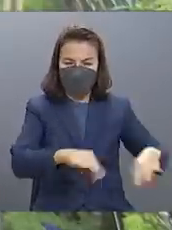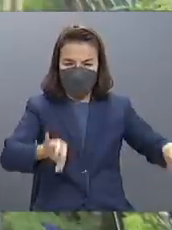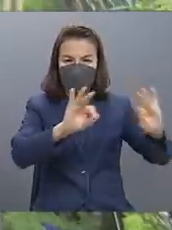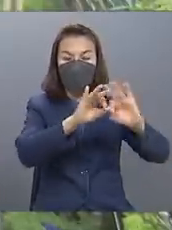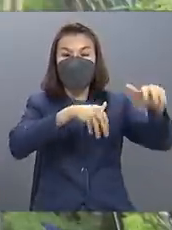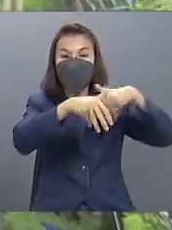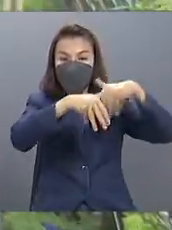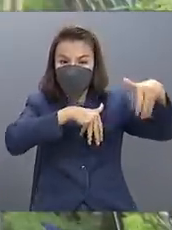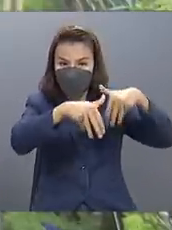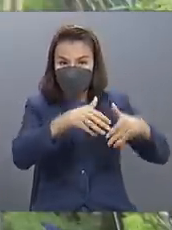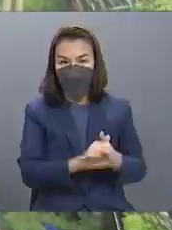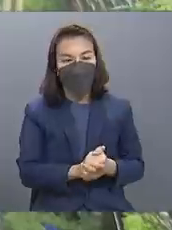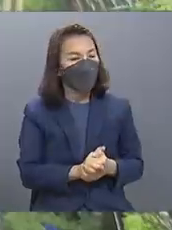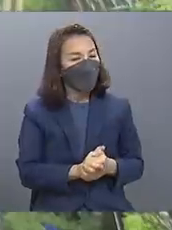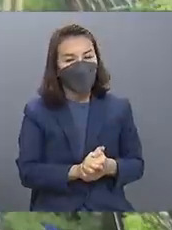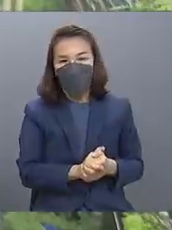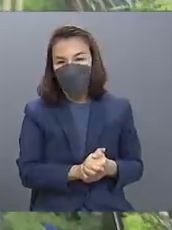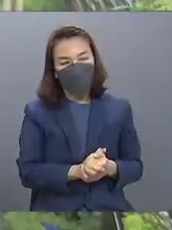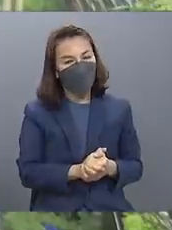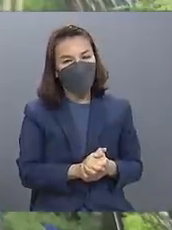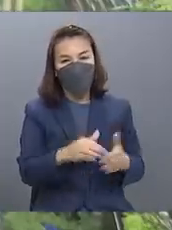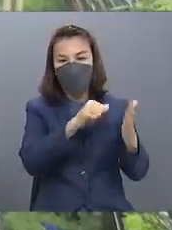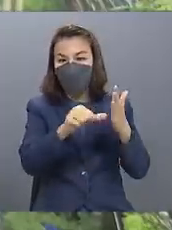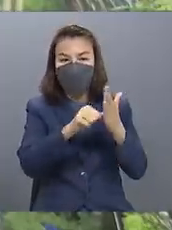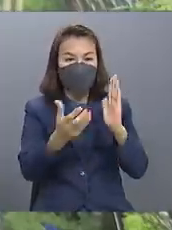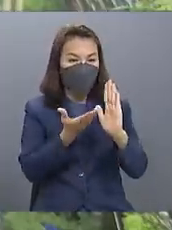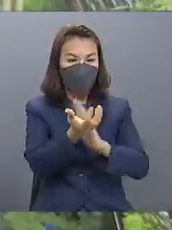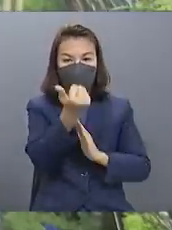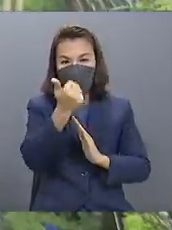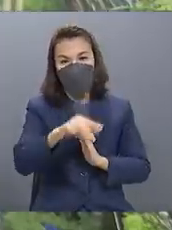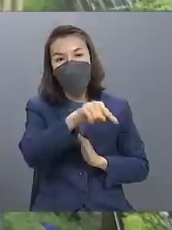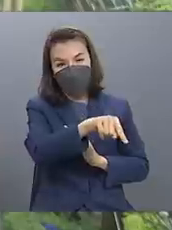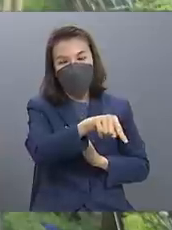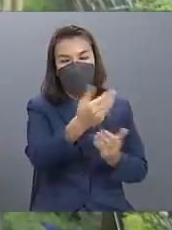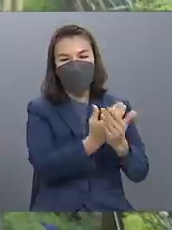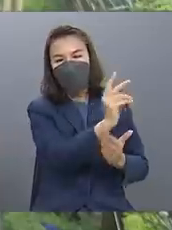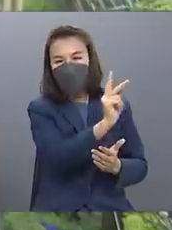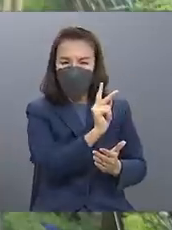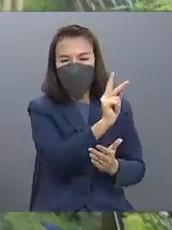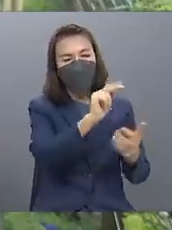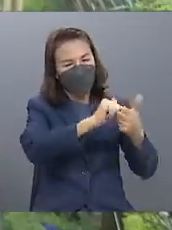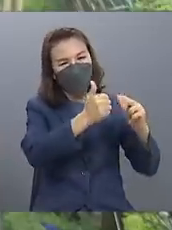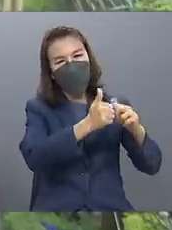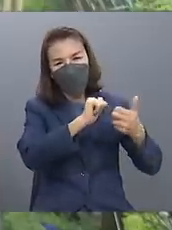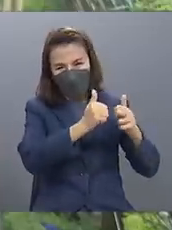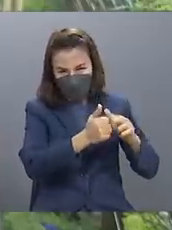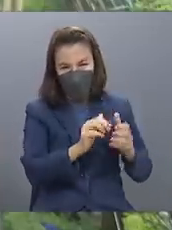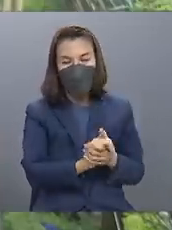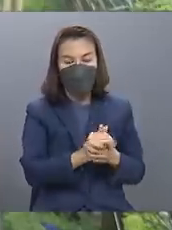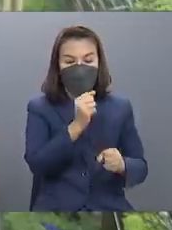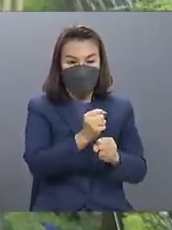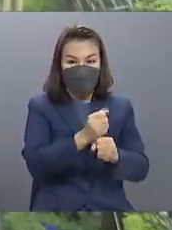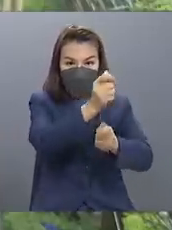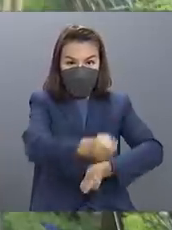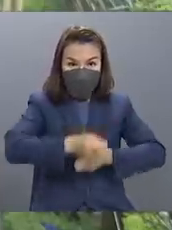ครับยังไม่สามารถที่จะหลุดพ้นจากวงจรปัญหาหนี้สินได้นะครับเกษตรกรที่เดินทางมาเขาบอกว่าการลงทุนในการทำเกษตรแต่ละครั้งในตอน